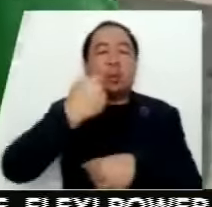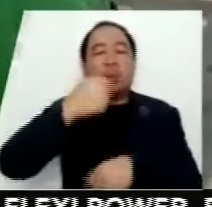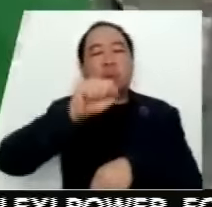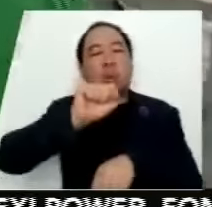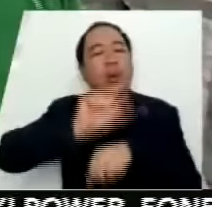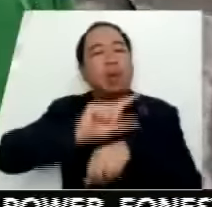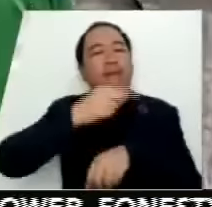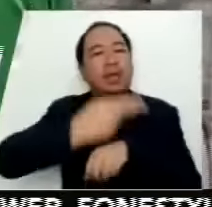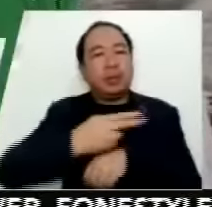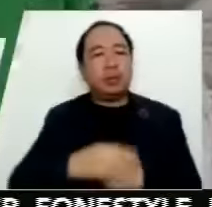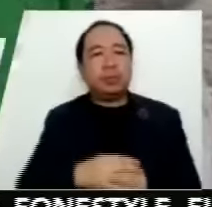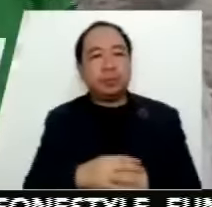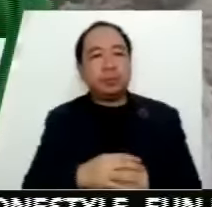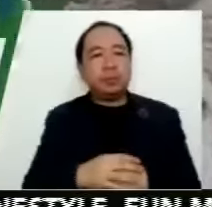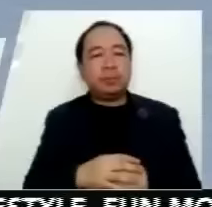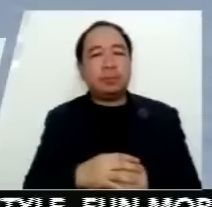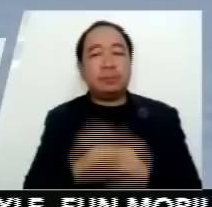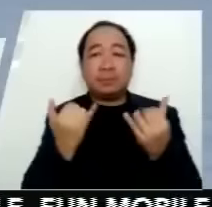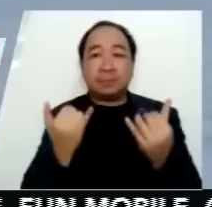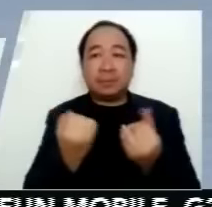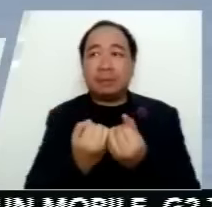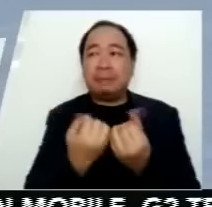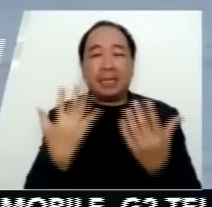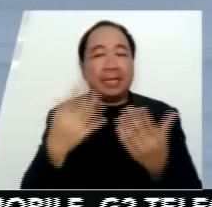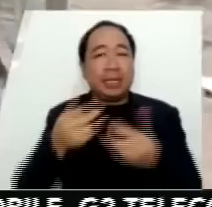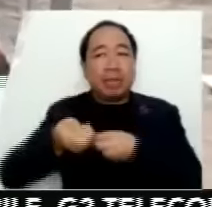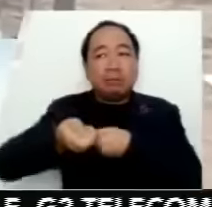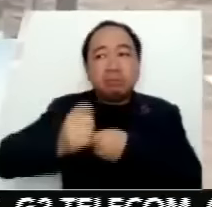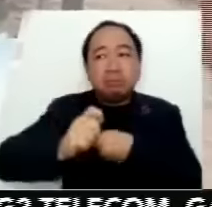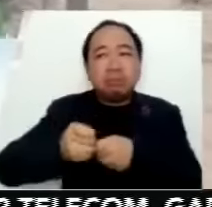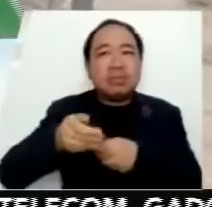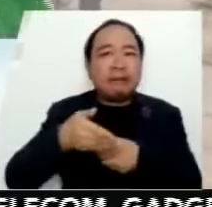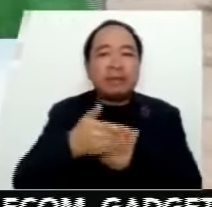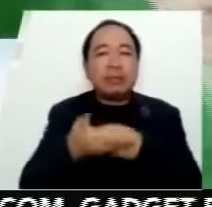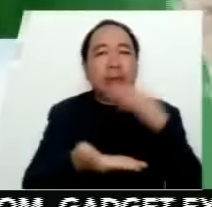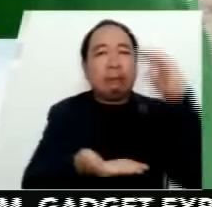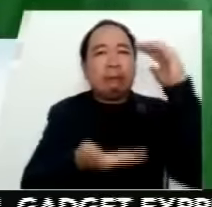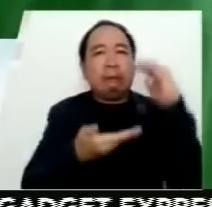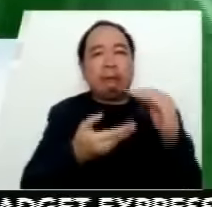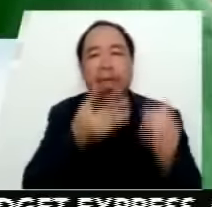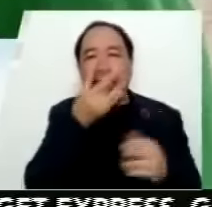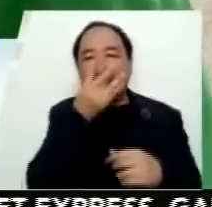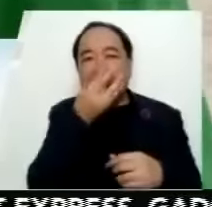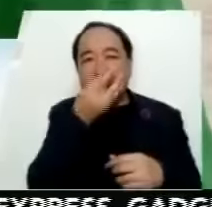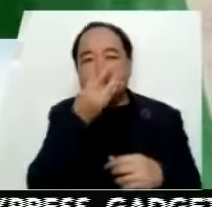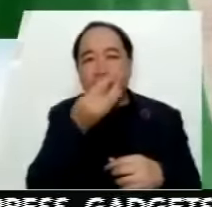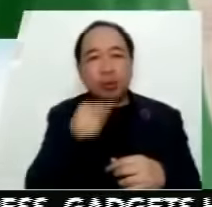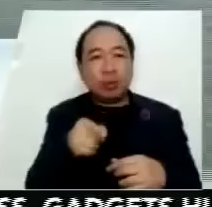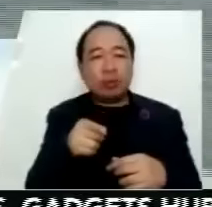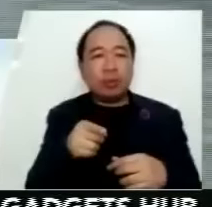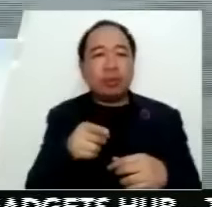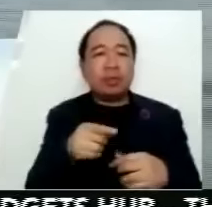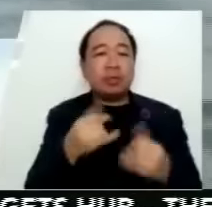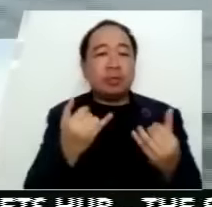ng panguli po namin, bumaba. Kaya haas kami, hindi makalakot dahil sa wala nang pumili ng aming